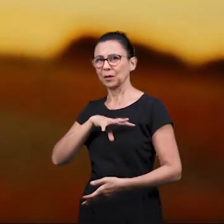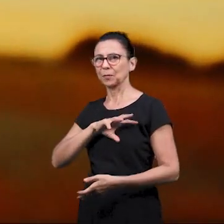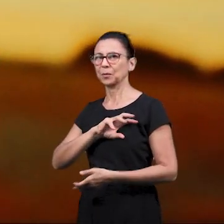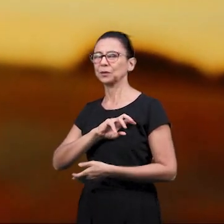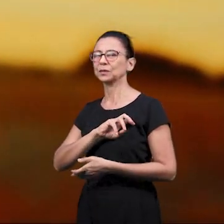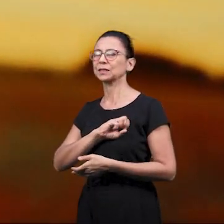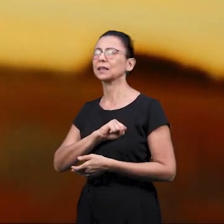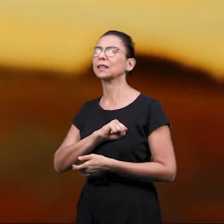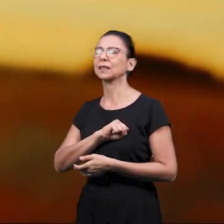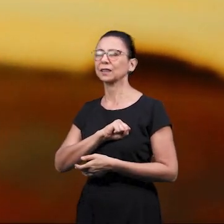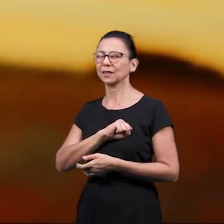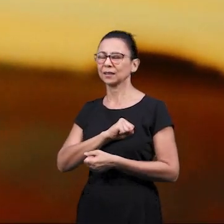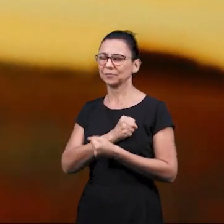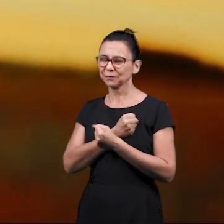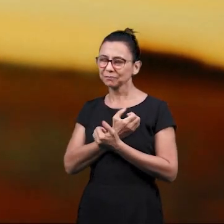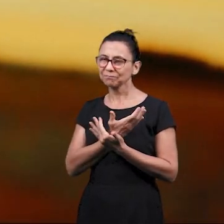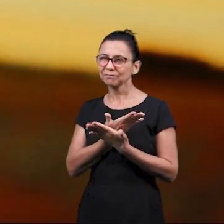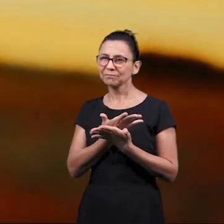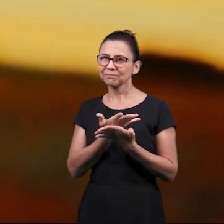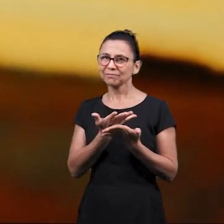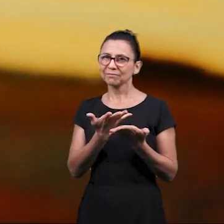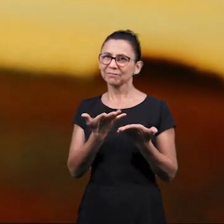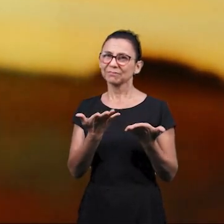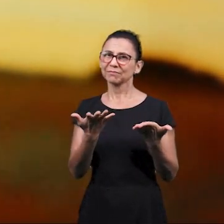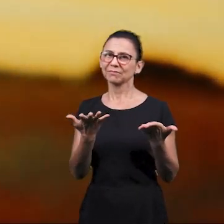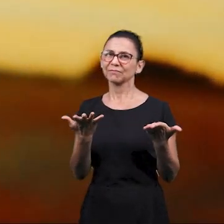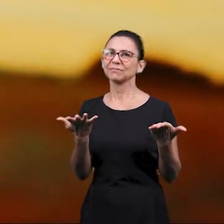и дал нам всю свою любовь.